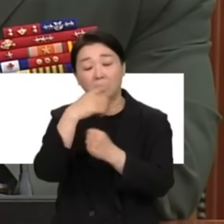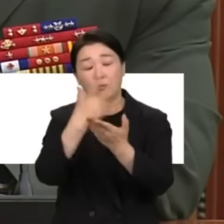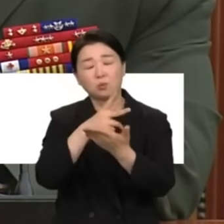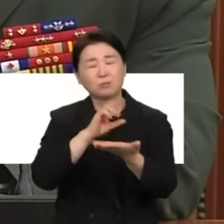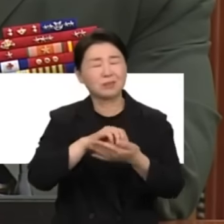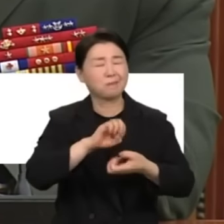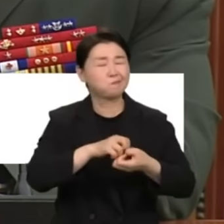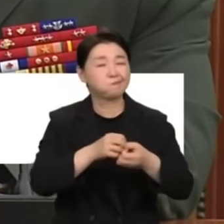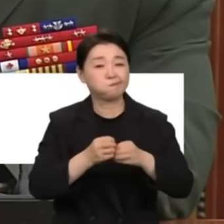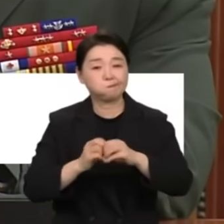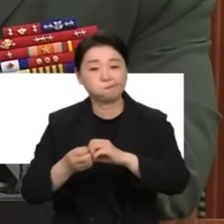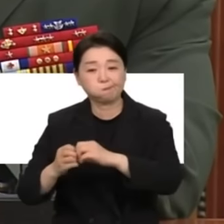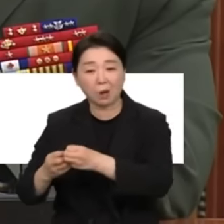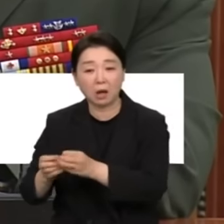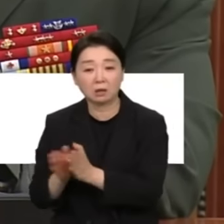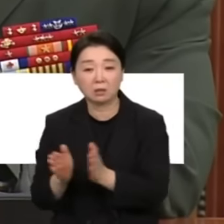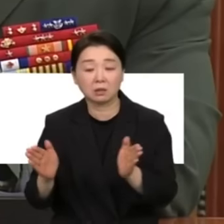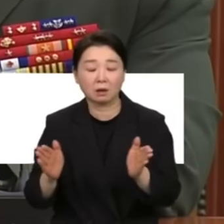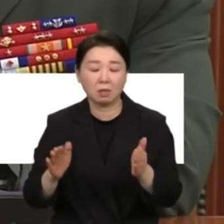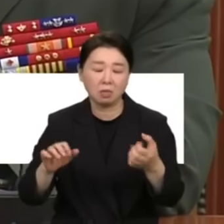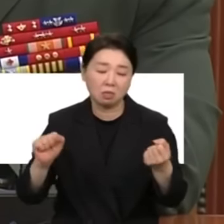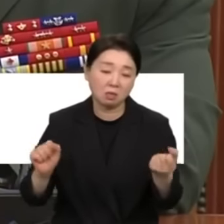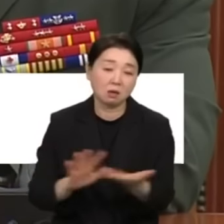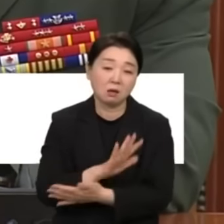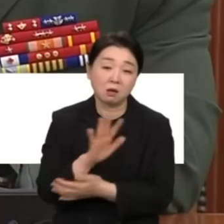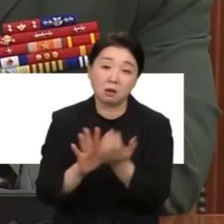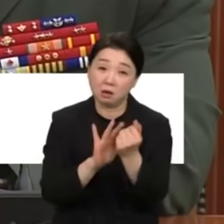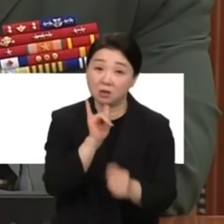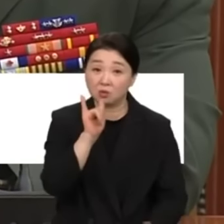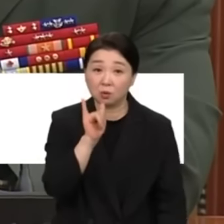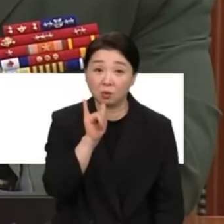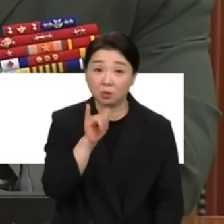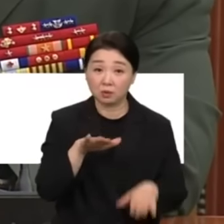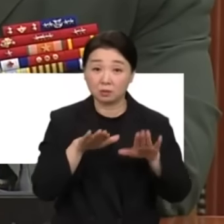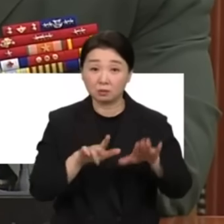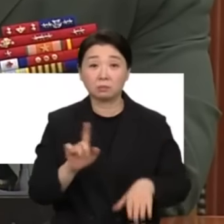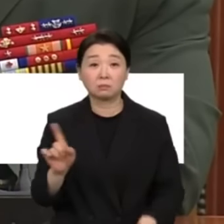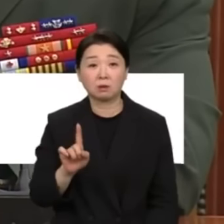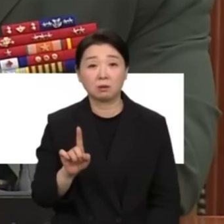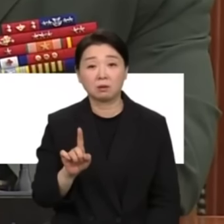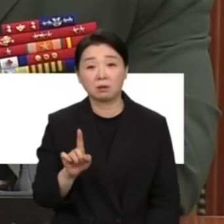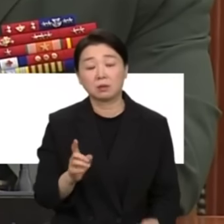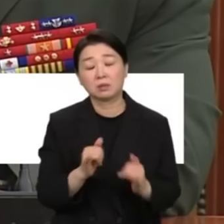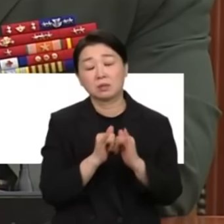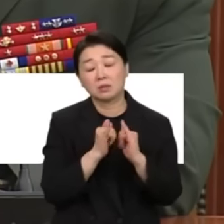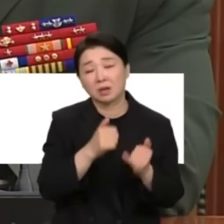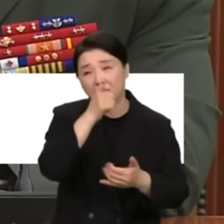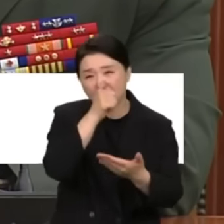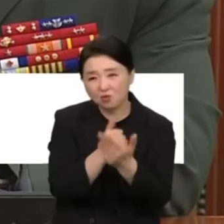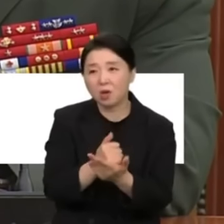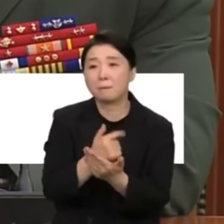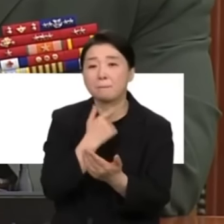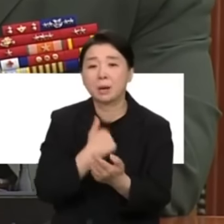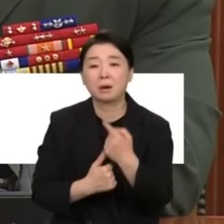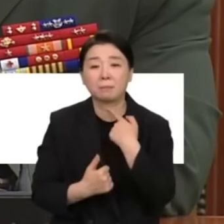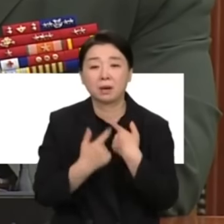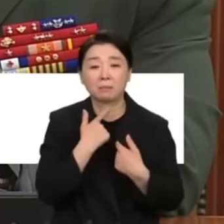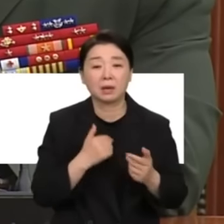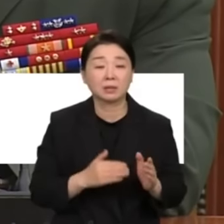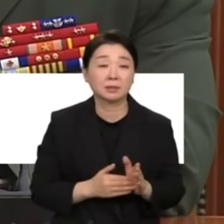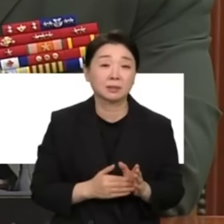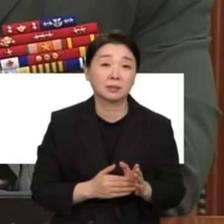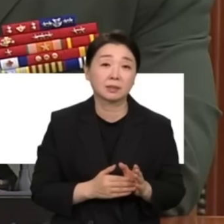꼬이고 모든 것이 엉망진창이 되고 지금 현재 수많은 사람이 범죄자가 되었습니다. 너무나